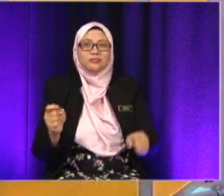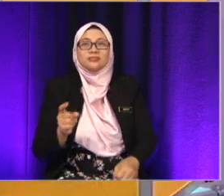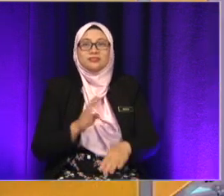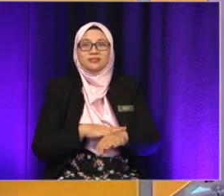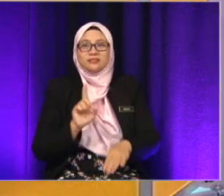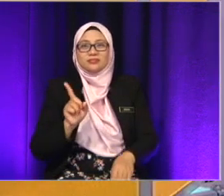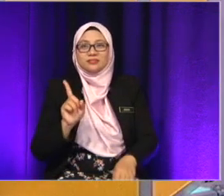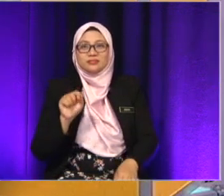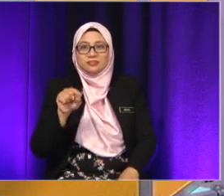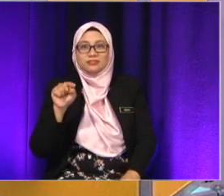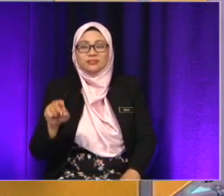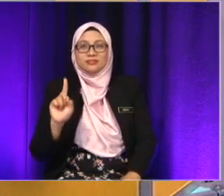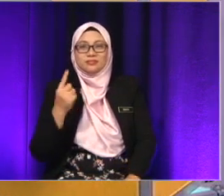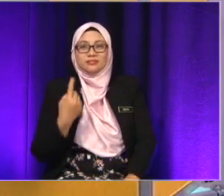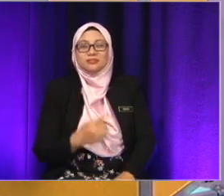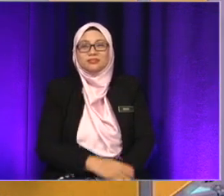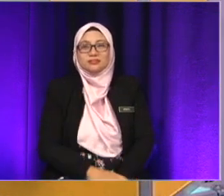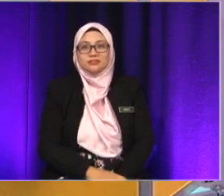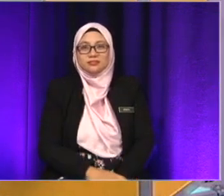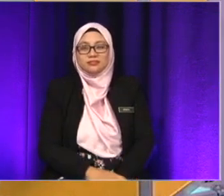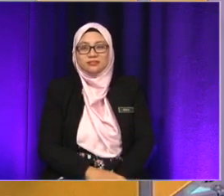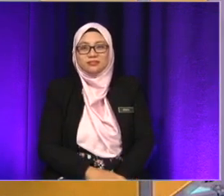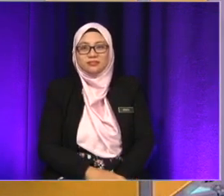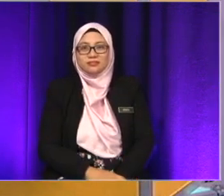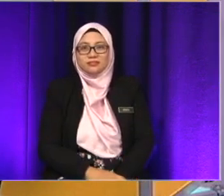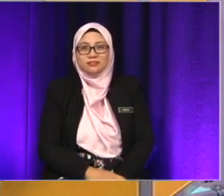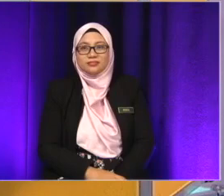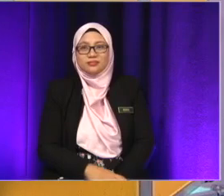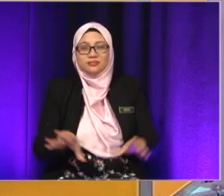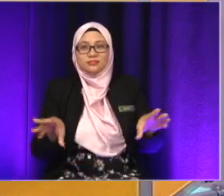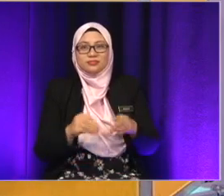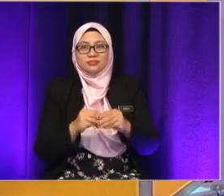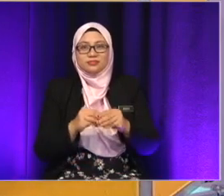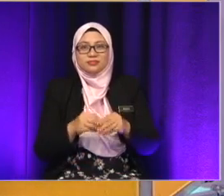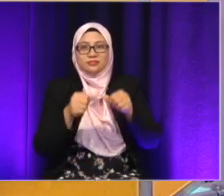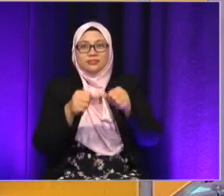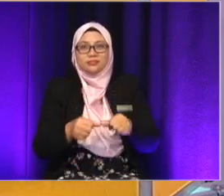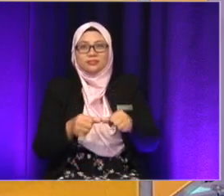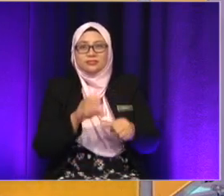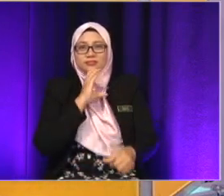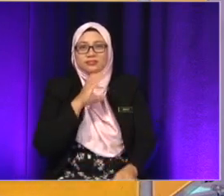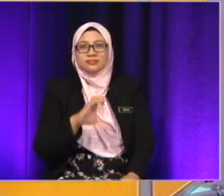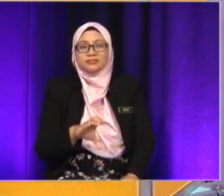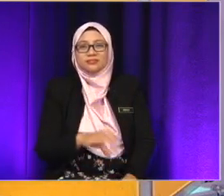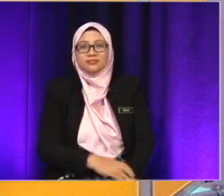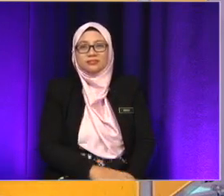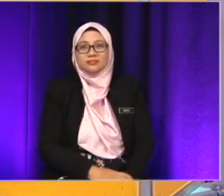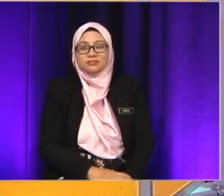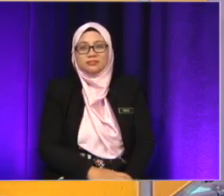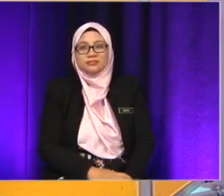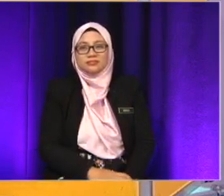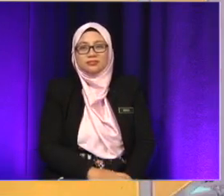Okey, kita teruskan lagi insya-Allah. Okey, yang ni pula jumlah tekanan cecair. Okey. Tekanan cecair, formula dia